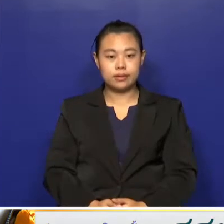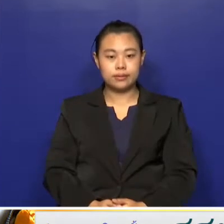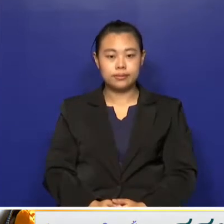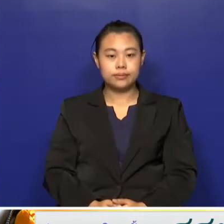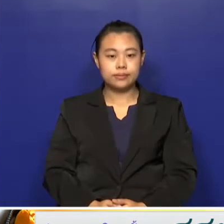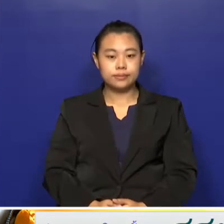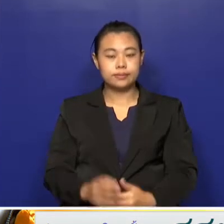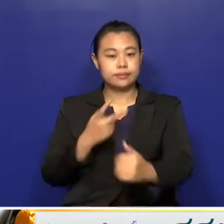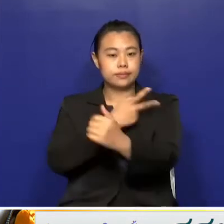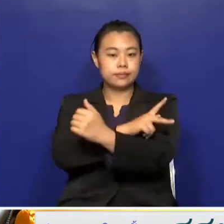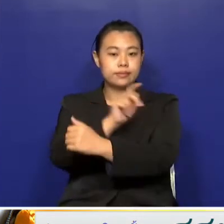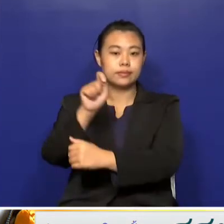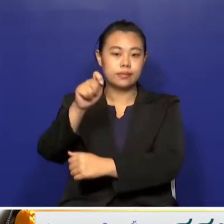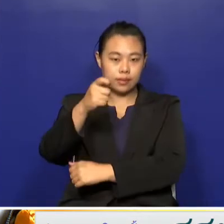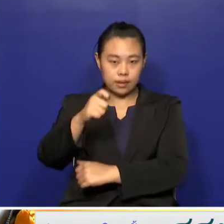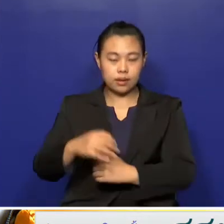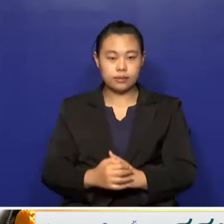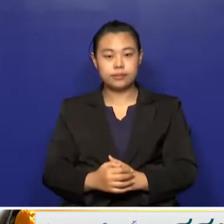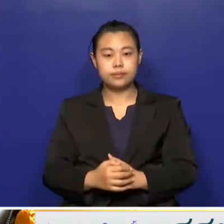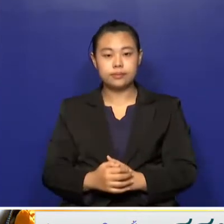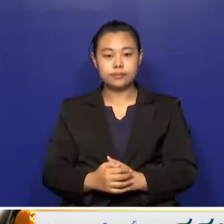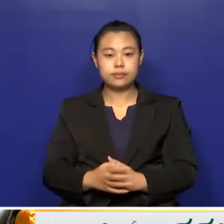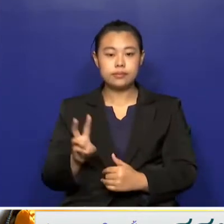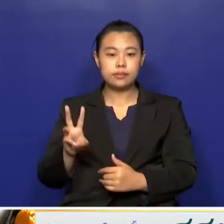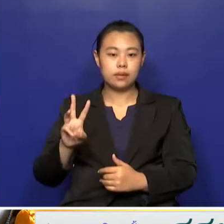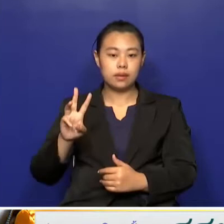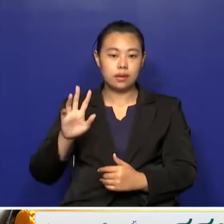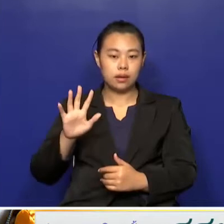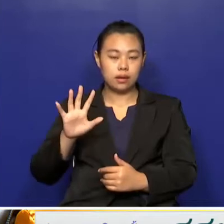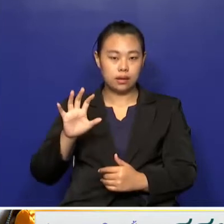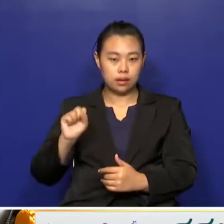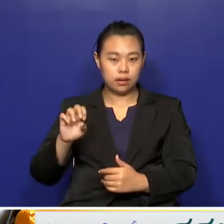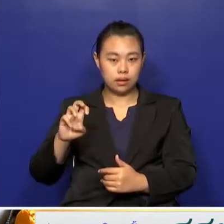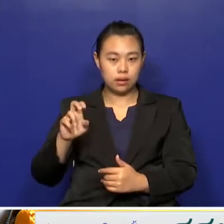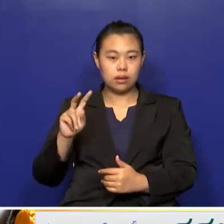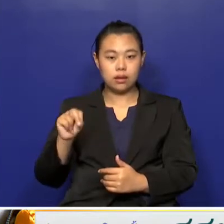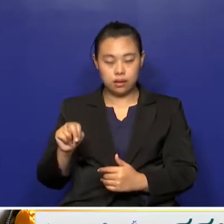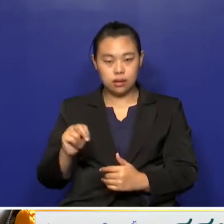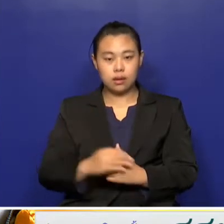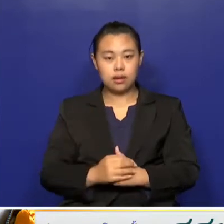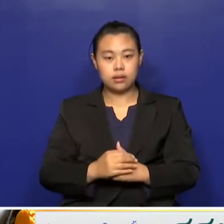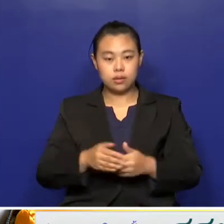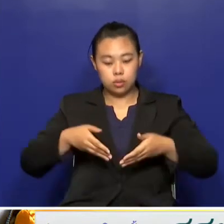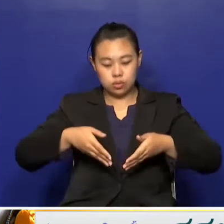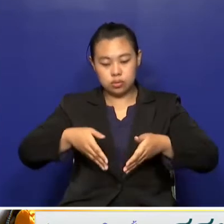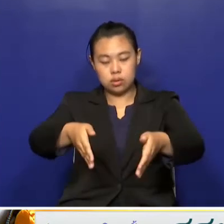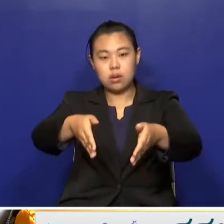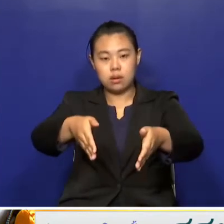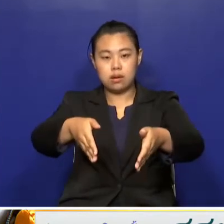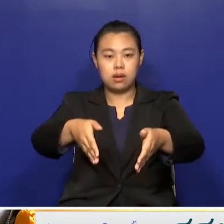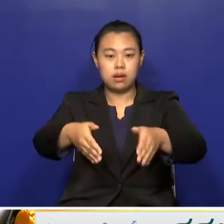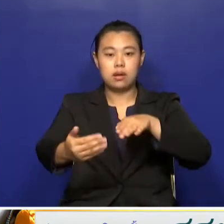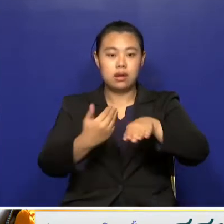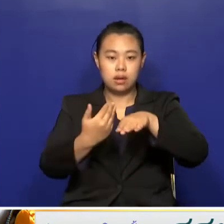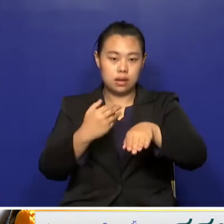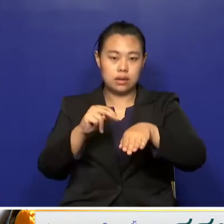กระบี่ผ่านนายวสินทร์สิริเกียรติกุลนะคะพี่น้องได้รับผลกระทบบริเวณถนนนาไทยนะคะมีรถสัญจรไปมาจ